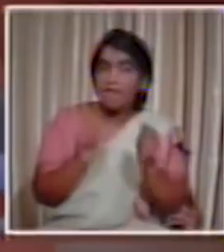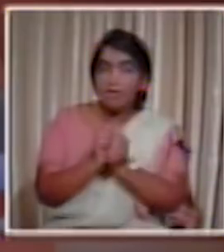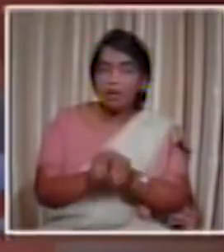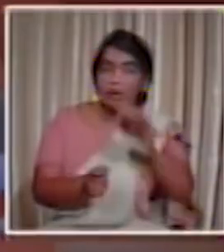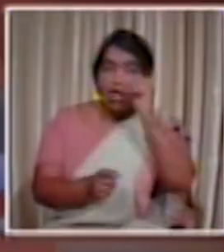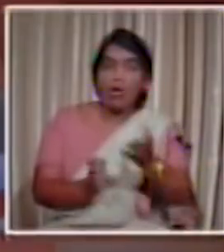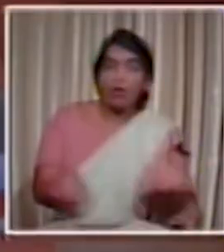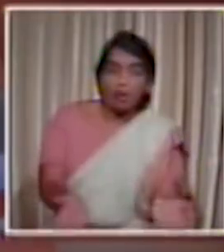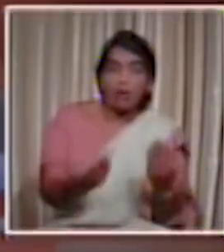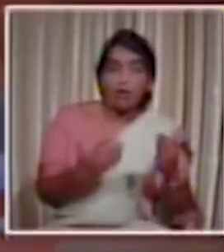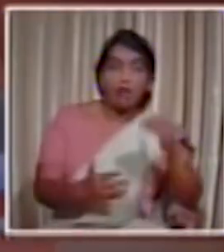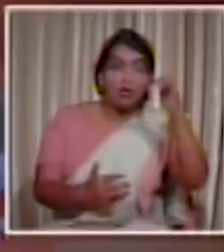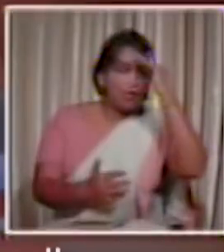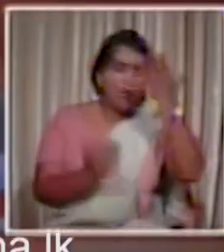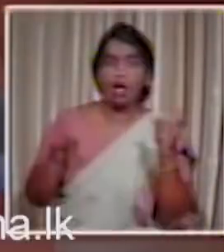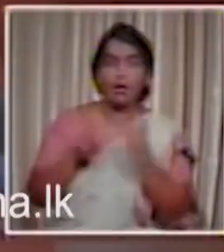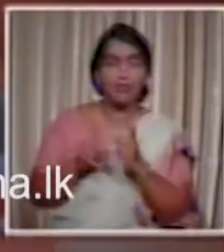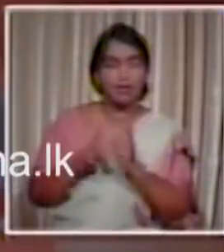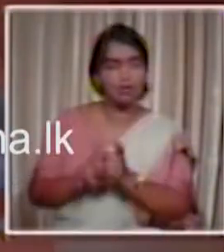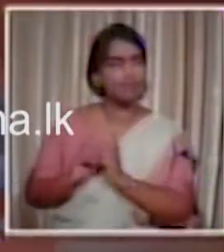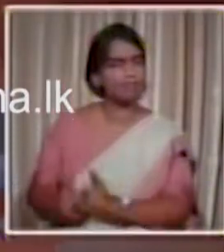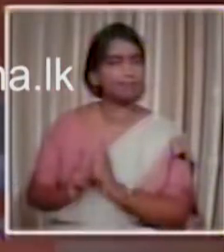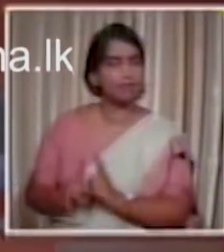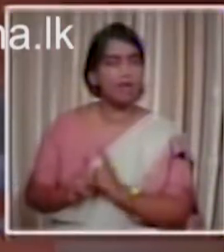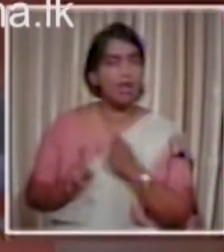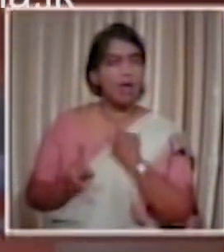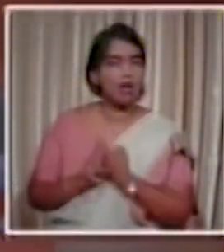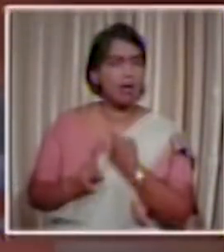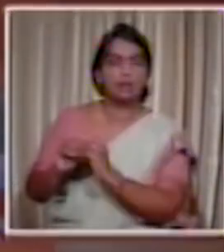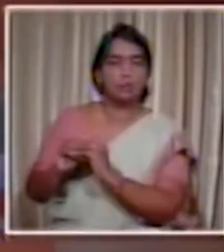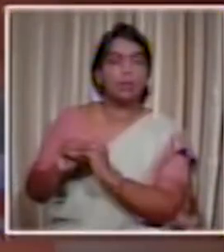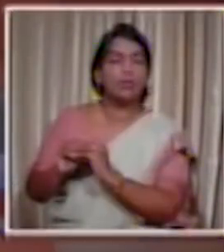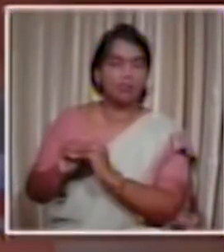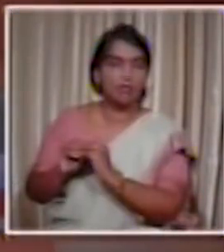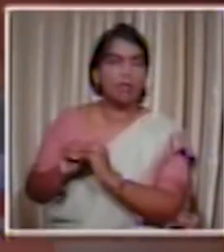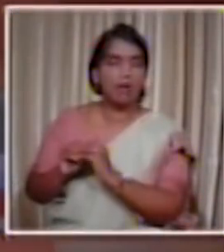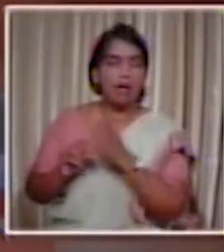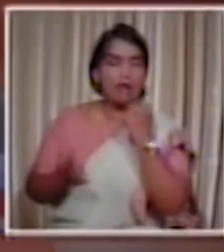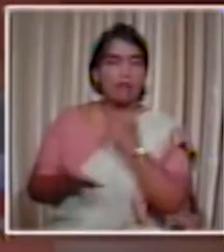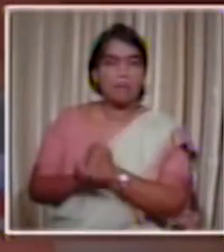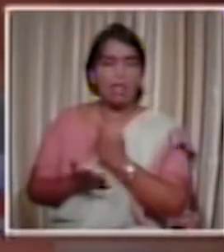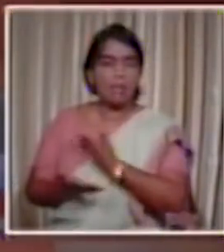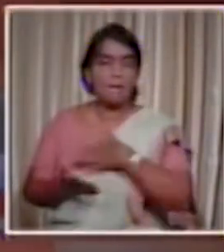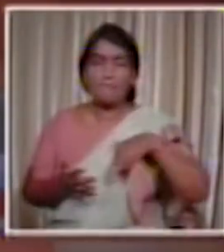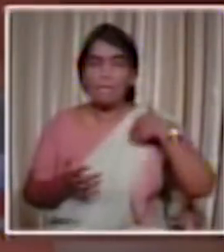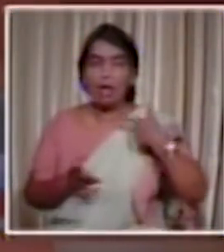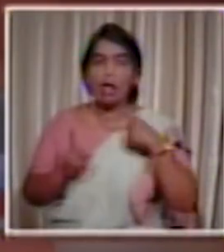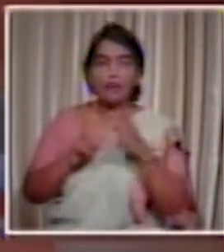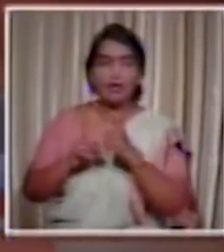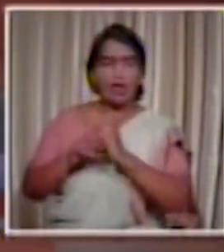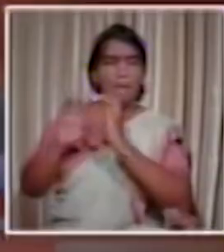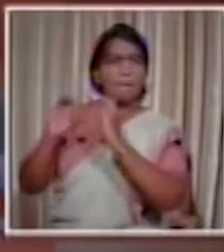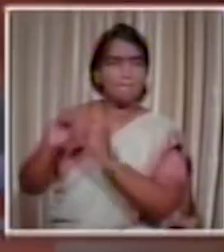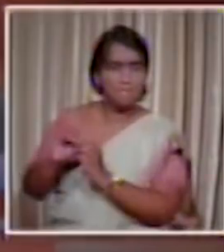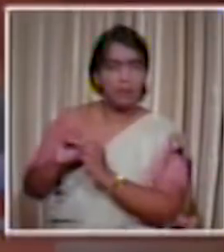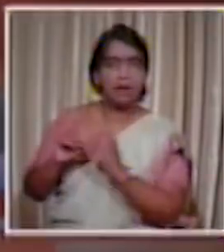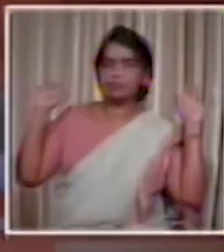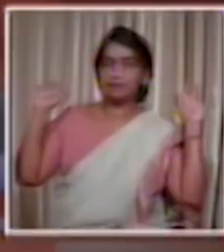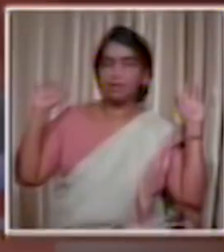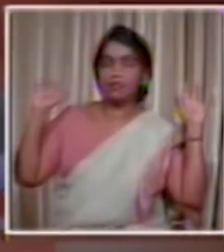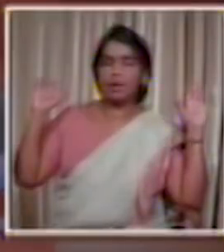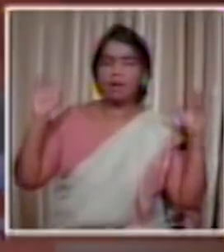අනුබල දීපු නායකයා ඉවත් වීමෙන් විතරයි. කබ්‍රල් මොනතරම් පම්පෝර ගහුවත් මහා බැංකුවේ ඩොලර් සංචිත බිඳුවට හින්දලා ඩොලරේ